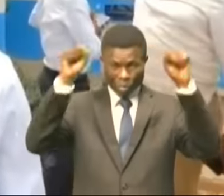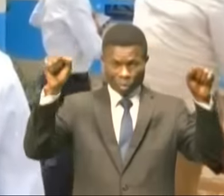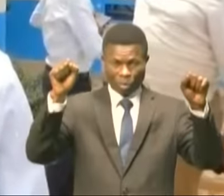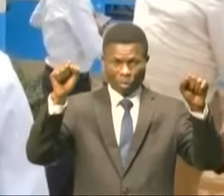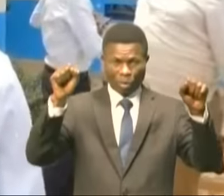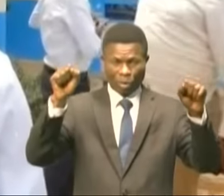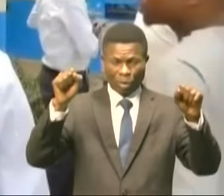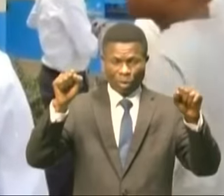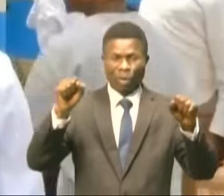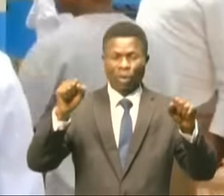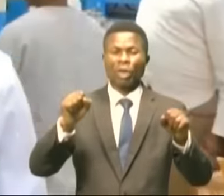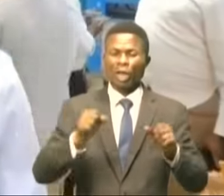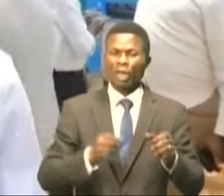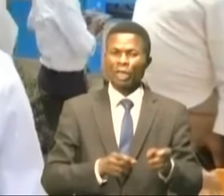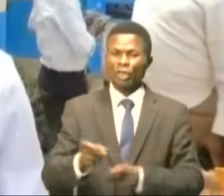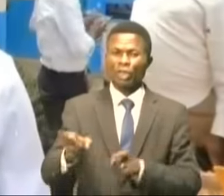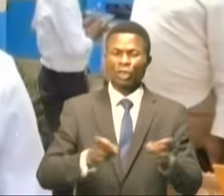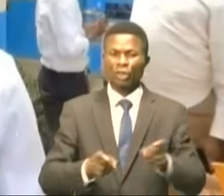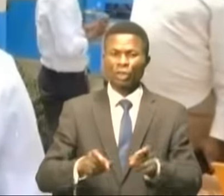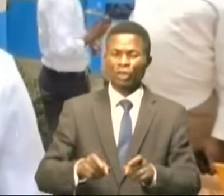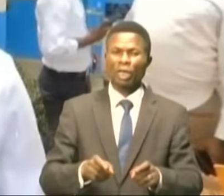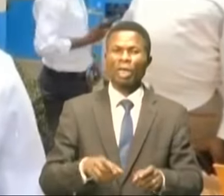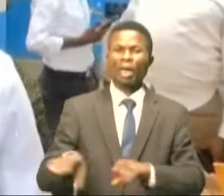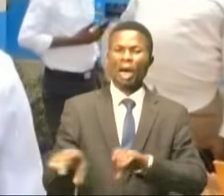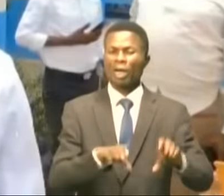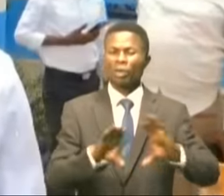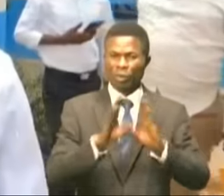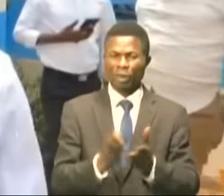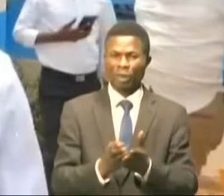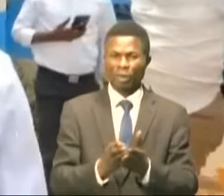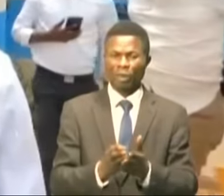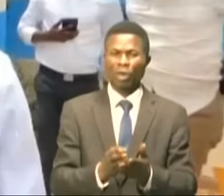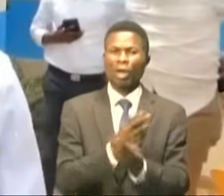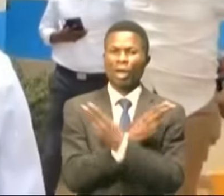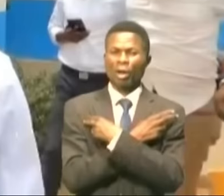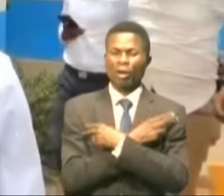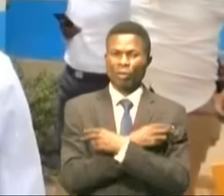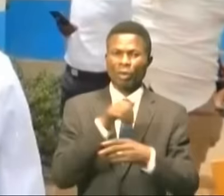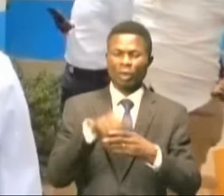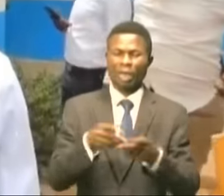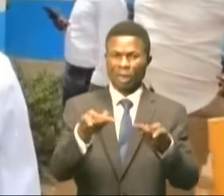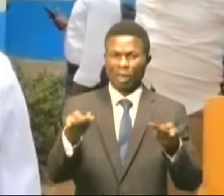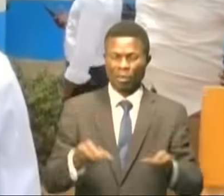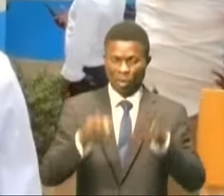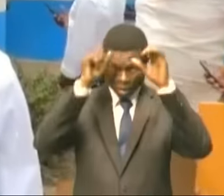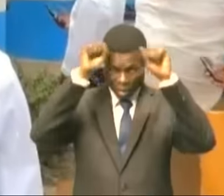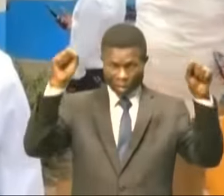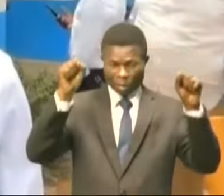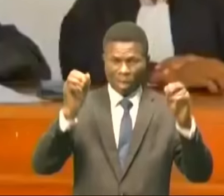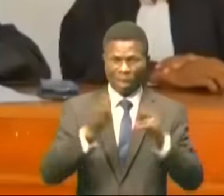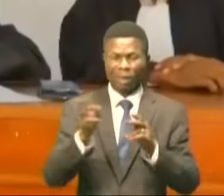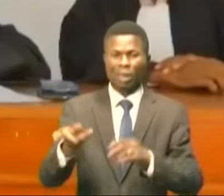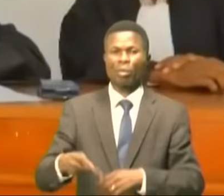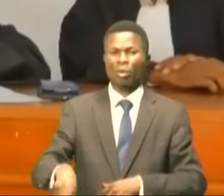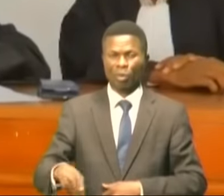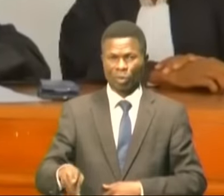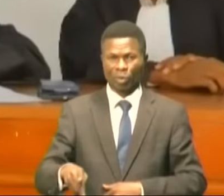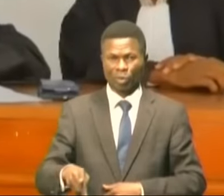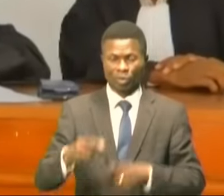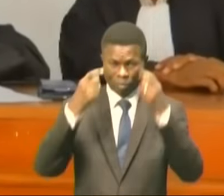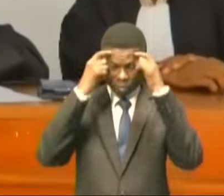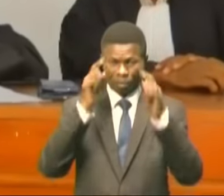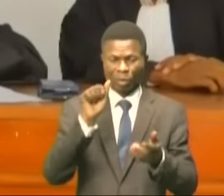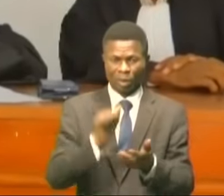puisse conduire l'institution lorsque une vacance est constatée au poste du président de l'Assemblée. Cette